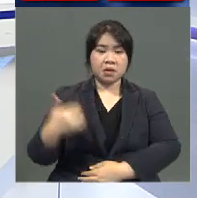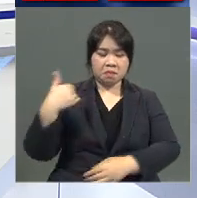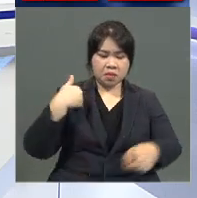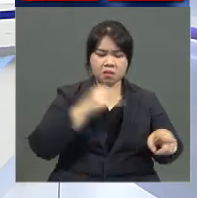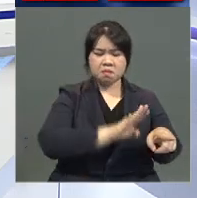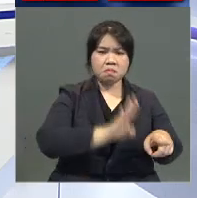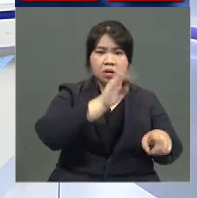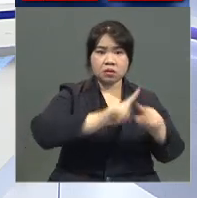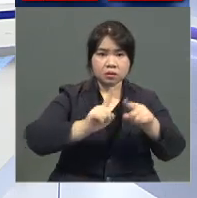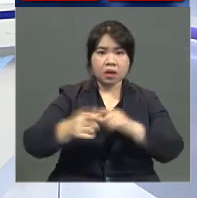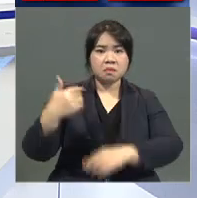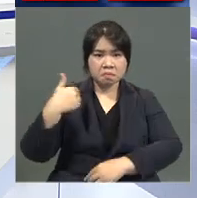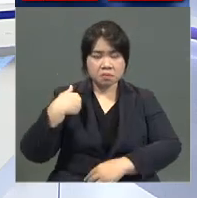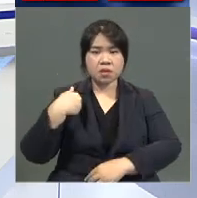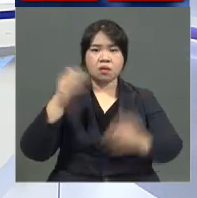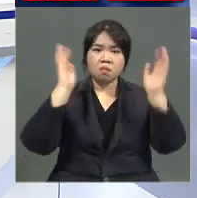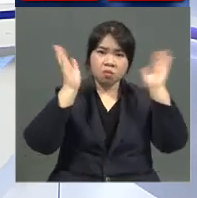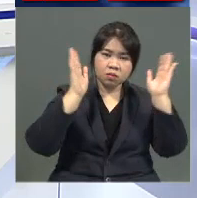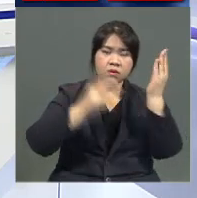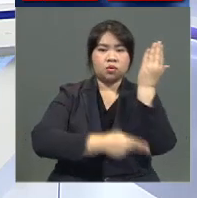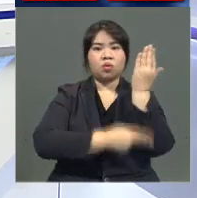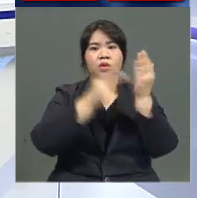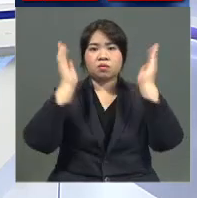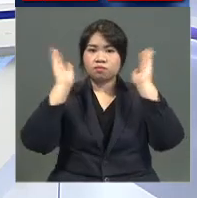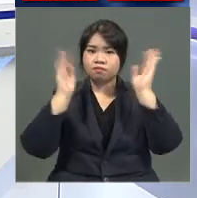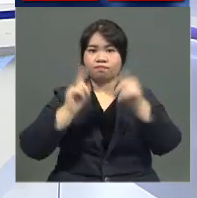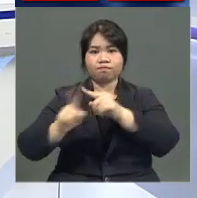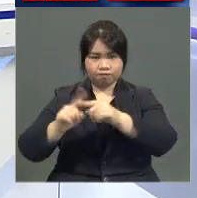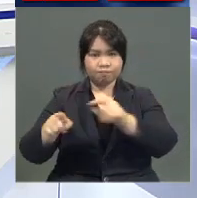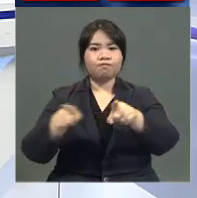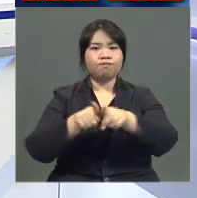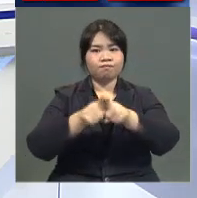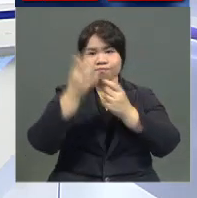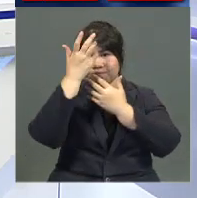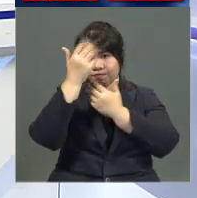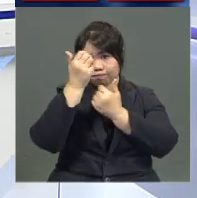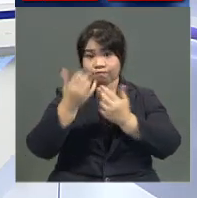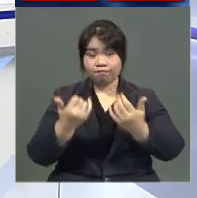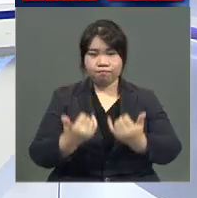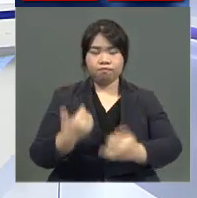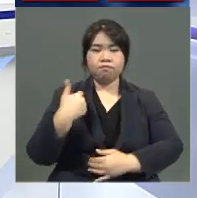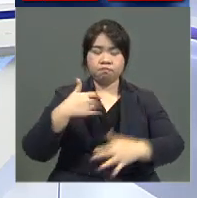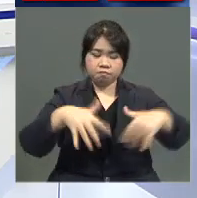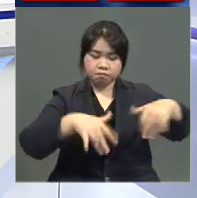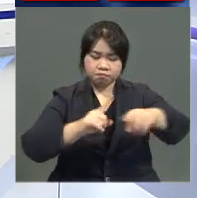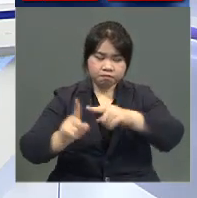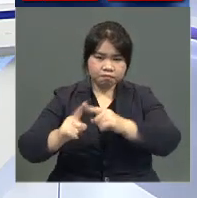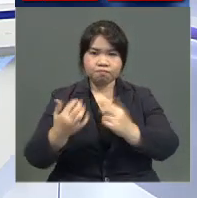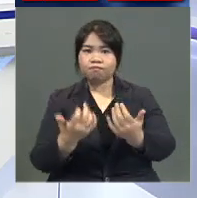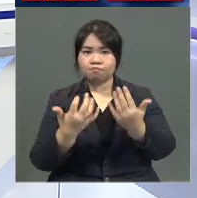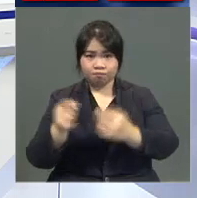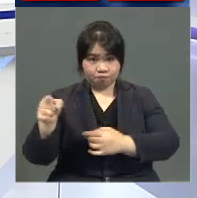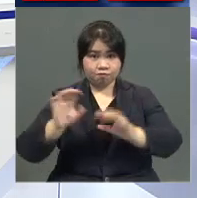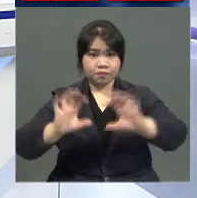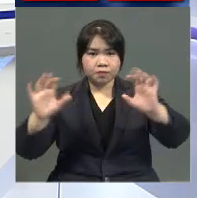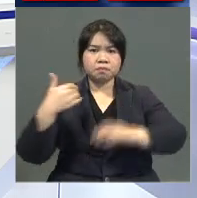ออกมา ในส่วนของภาคโรงแรมต่างๆตอนนี้ก็มีแพ็กเกจที่น่าสนใจไม่แพ้กันนะคะแต่ว่าวันนี้หลายคนก็เลยบอกว่าอ่ะงั้นรอฟัง